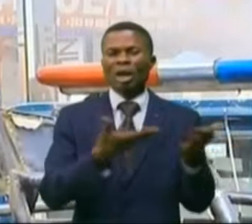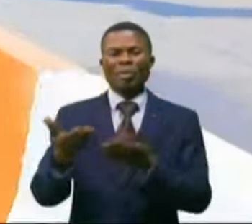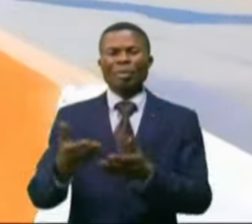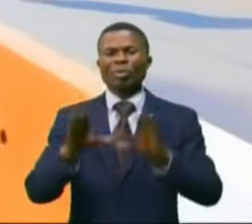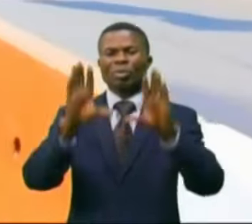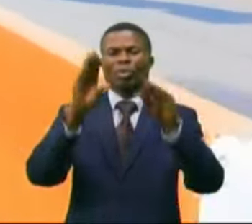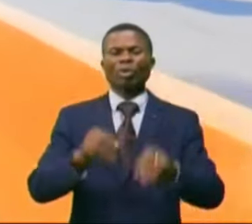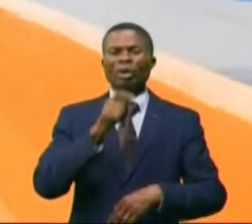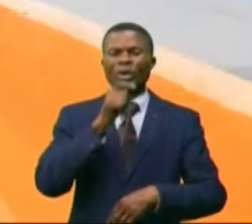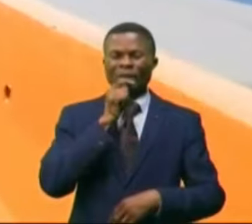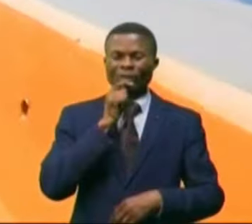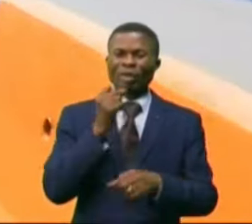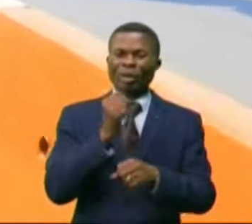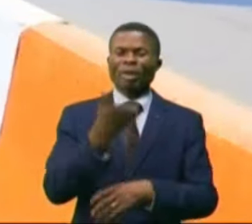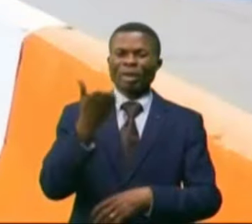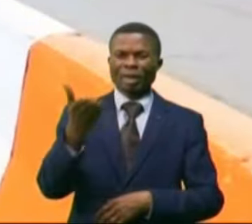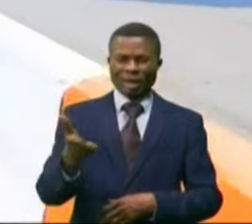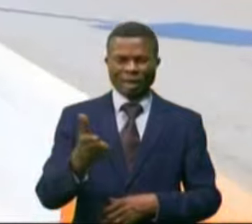centre-ville.